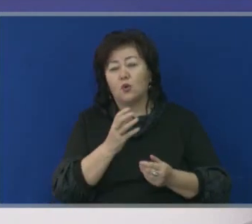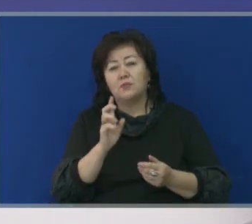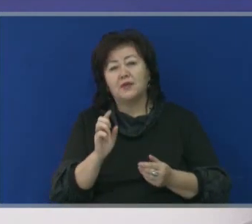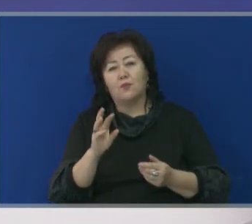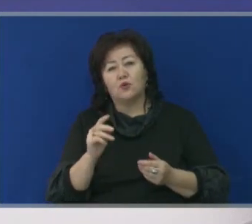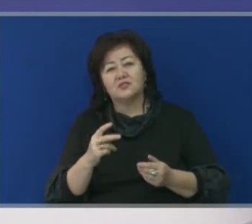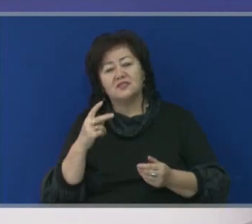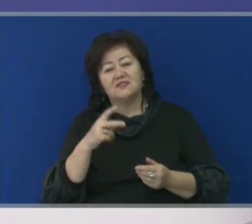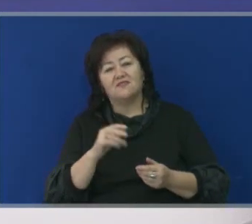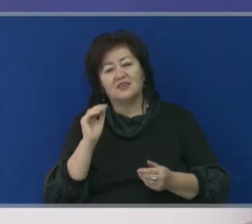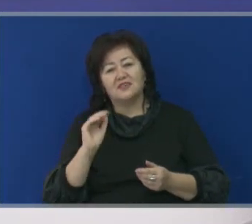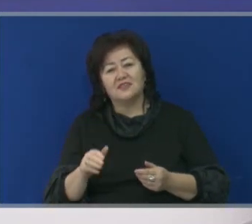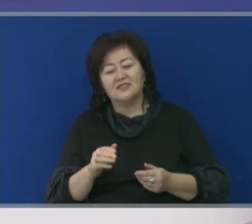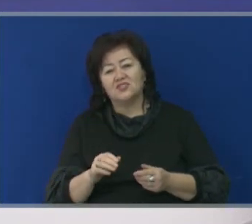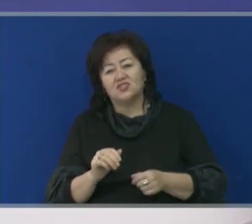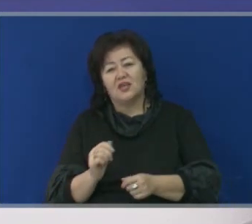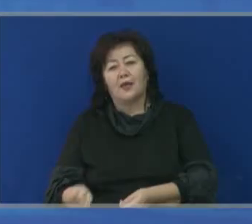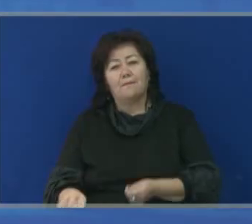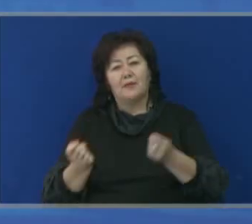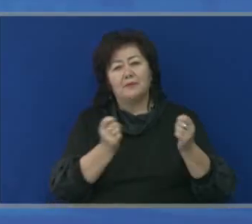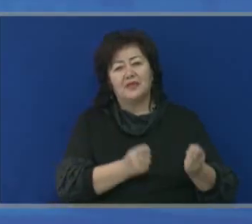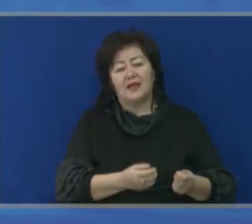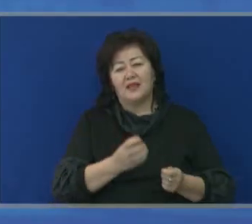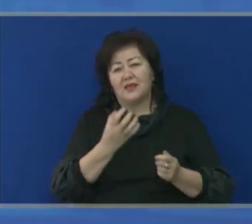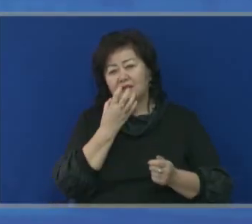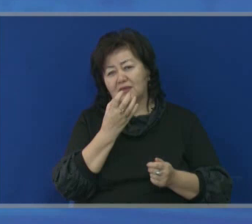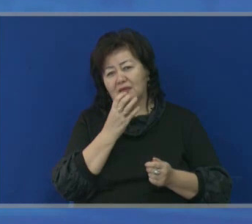2000 человек размещены на постах отопления.